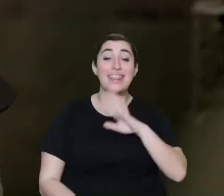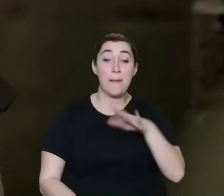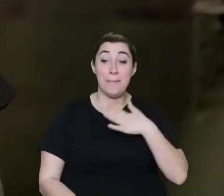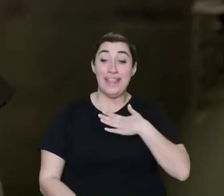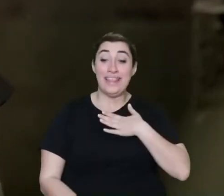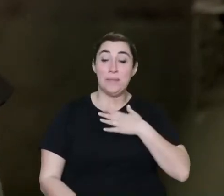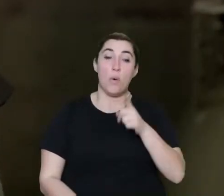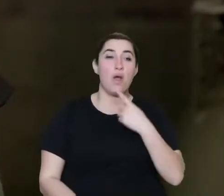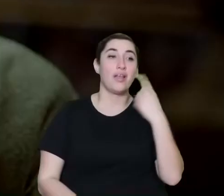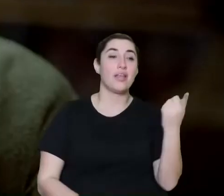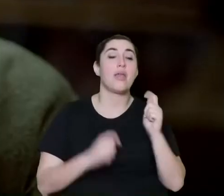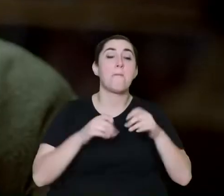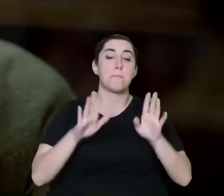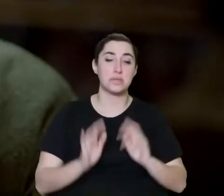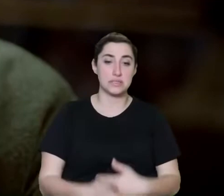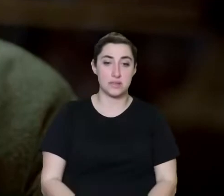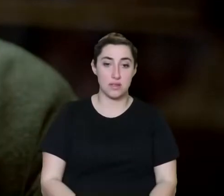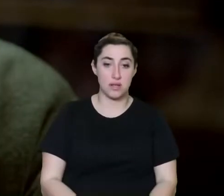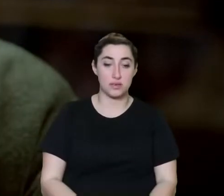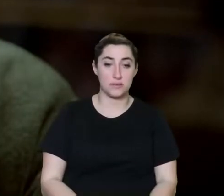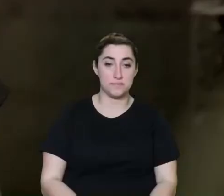demediklerimizi demesinler Halim.